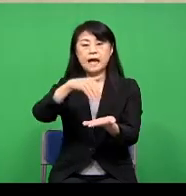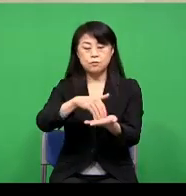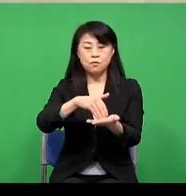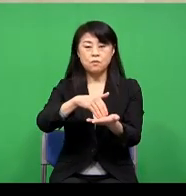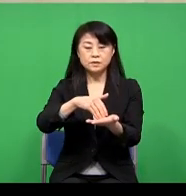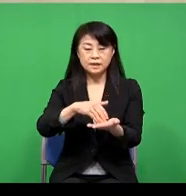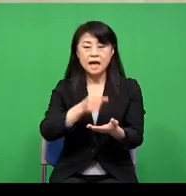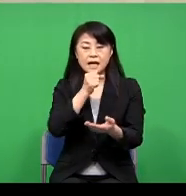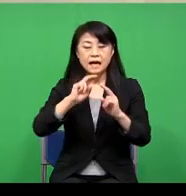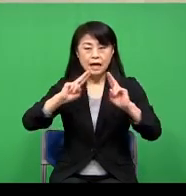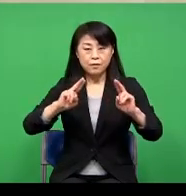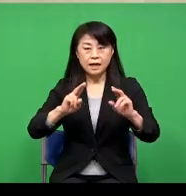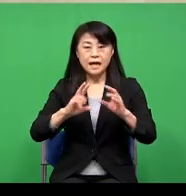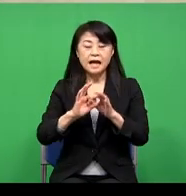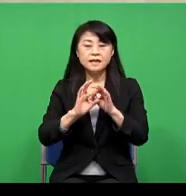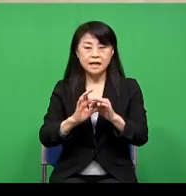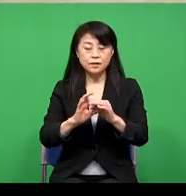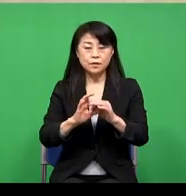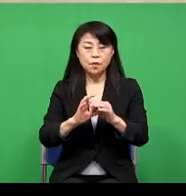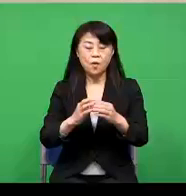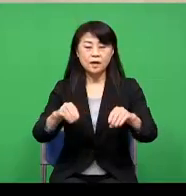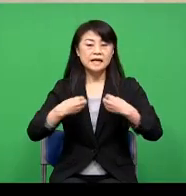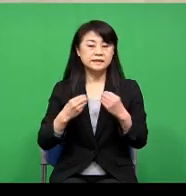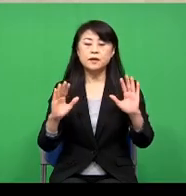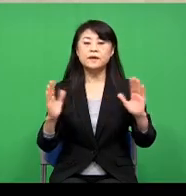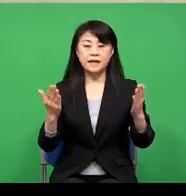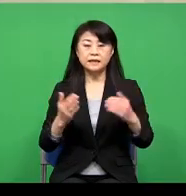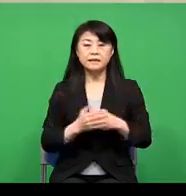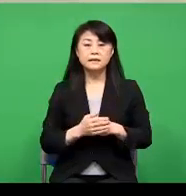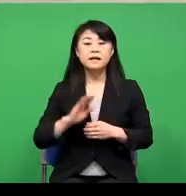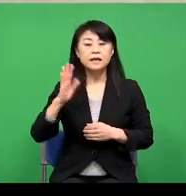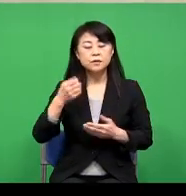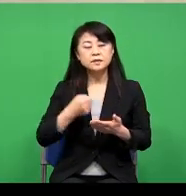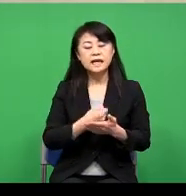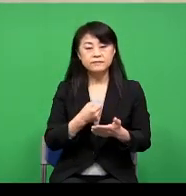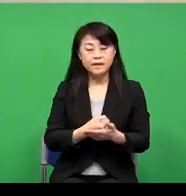。で、まあ、またあの、